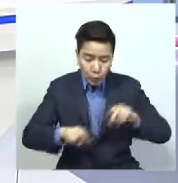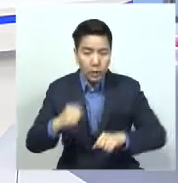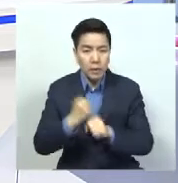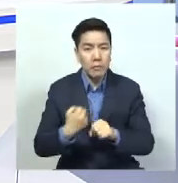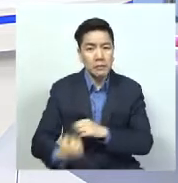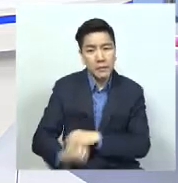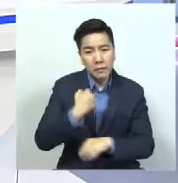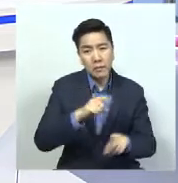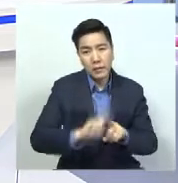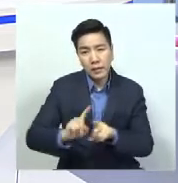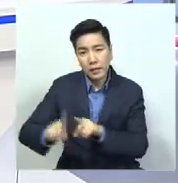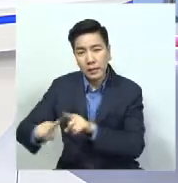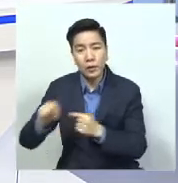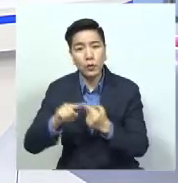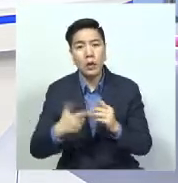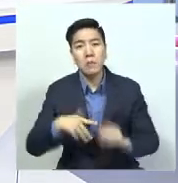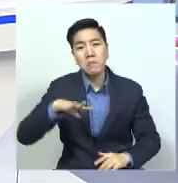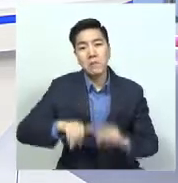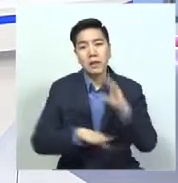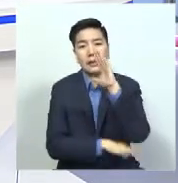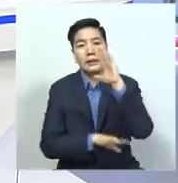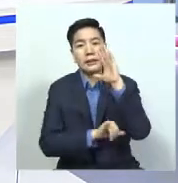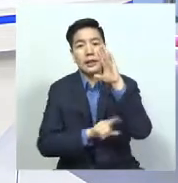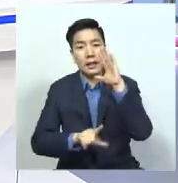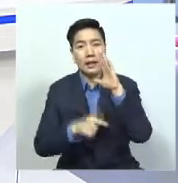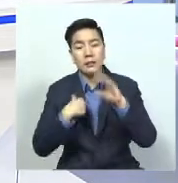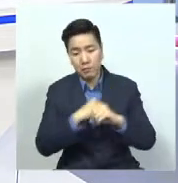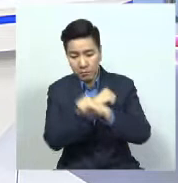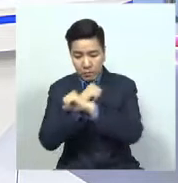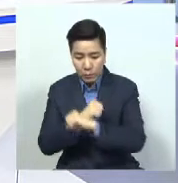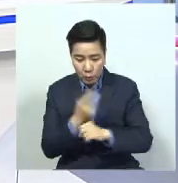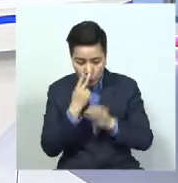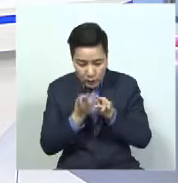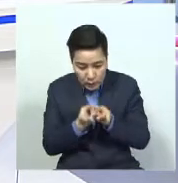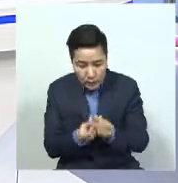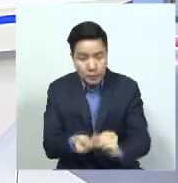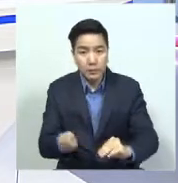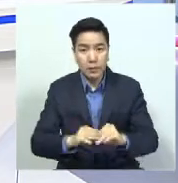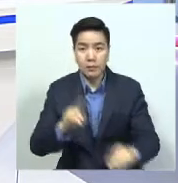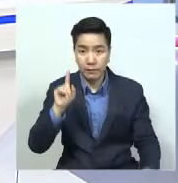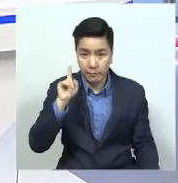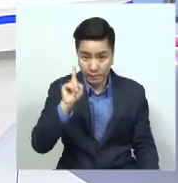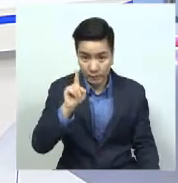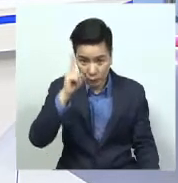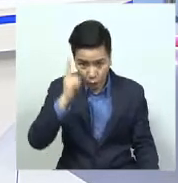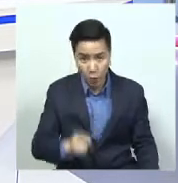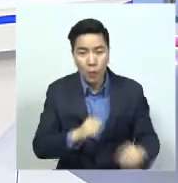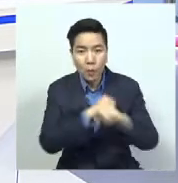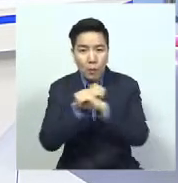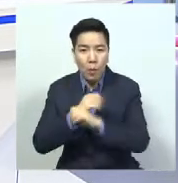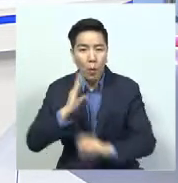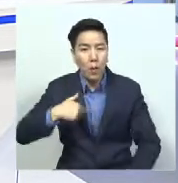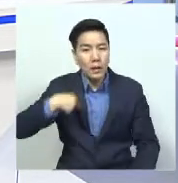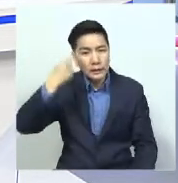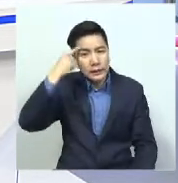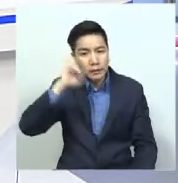จเข้มต่างๆนะคะอย่างพื้นที่ที่เขตเมืองยะลาเนี่ยก็มีการป้องกันและดูแลมากเป็นพิเศษหนึ่งสิ่งที่จะต้องป้องกันก็คือป้องกันค